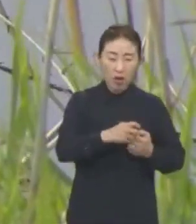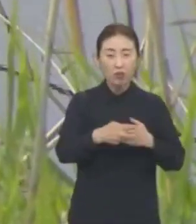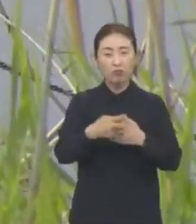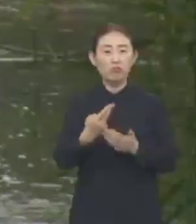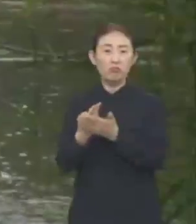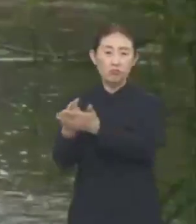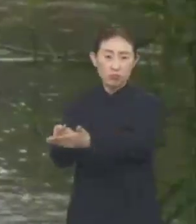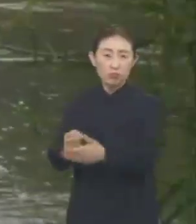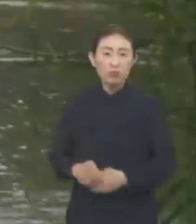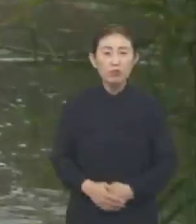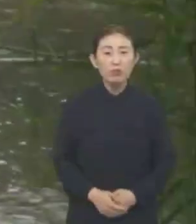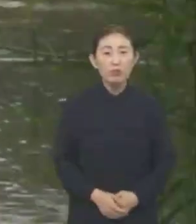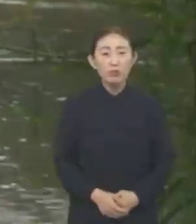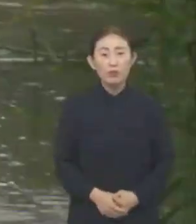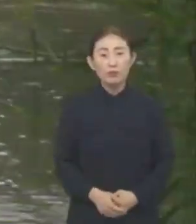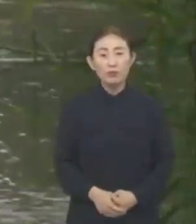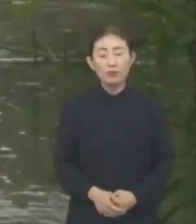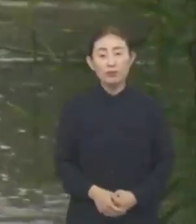병원에 옮겨졌습니다.